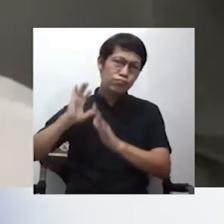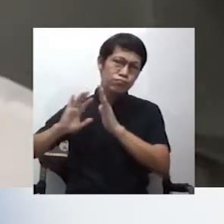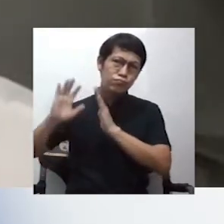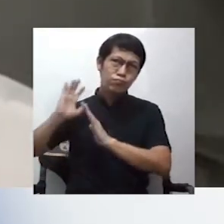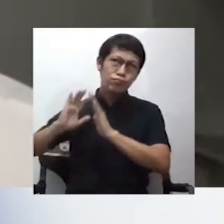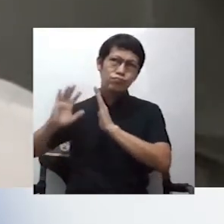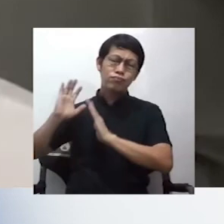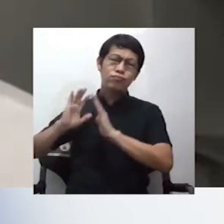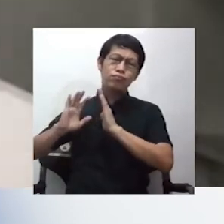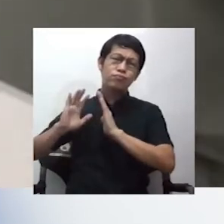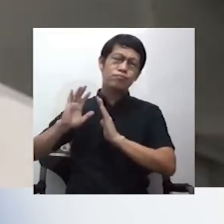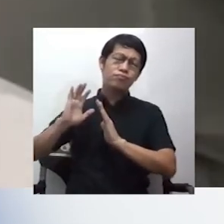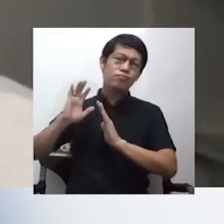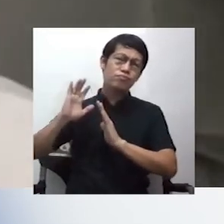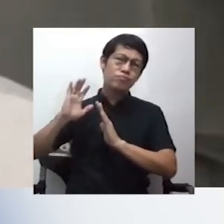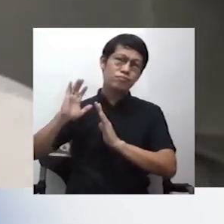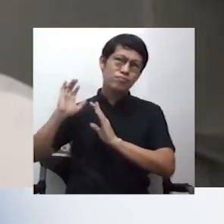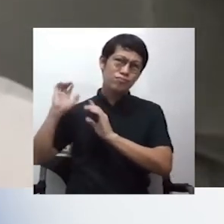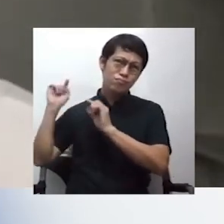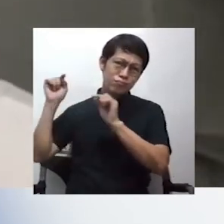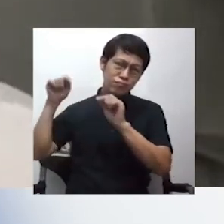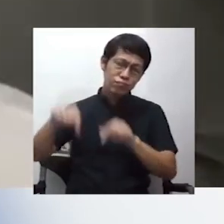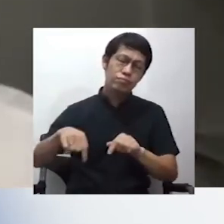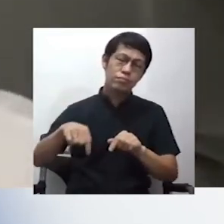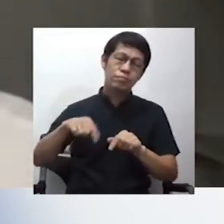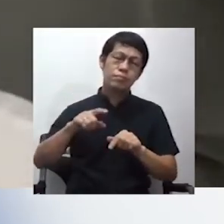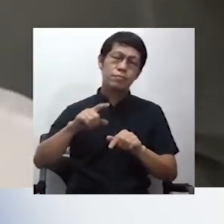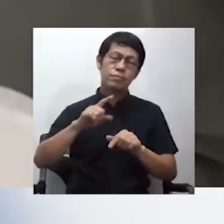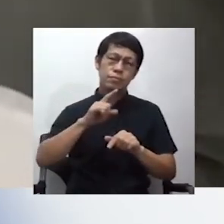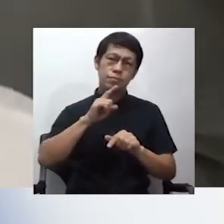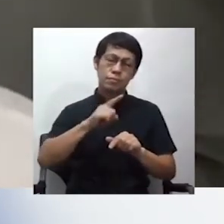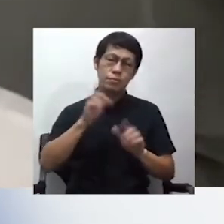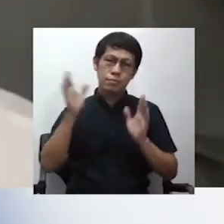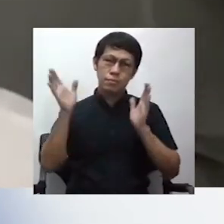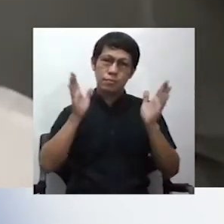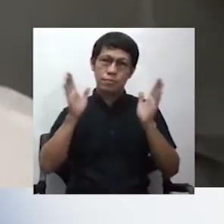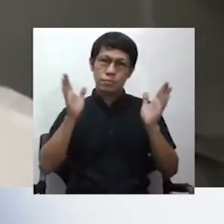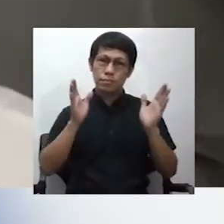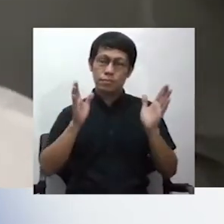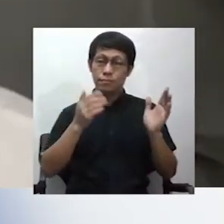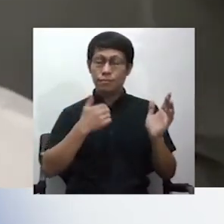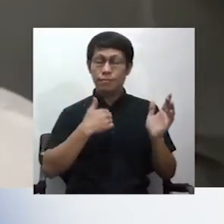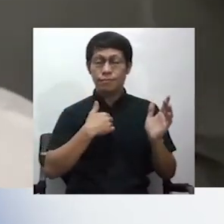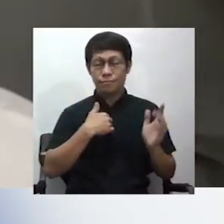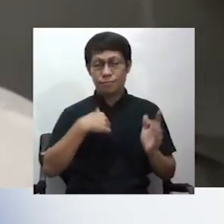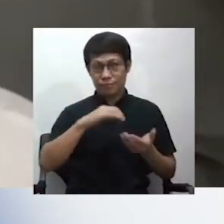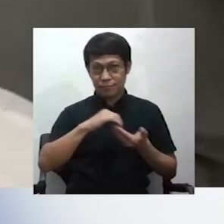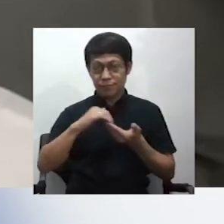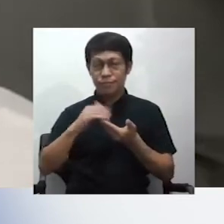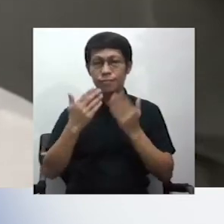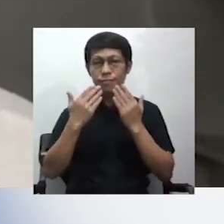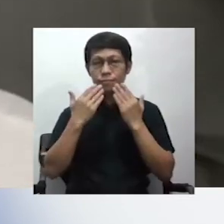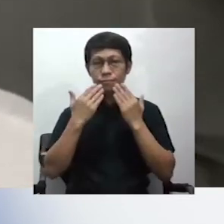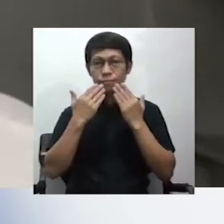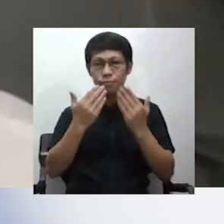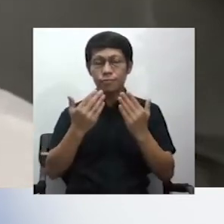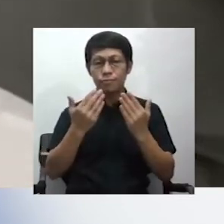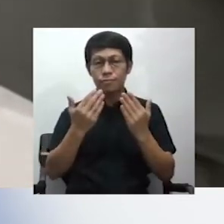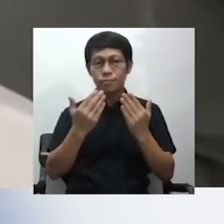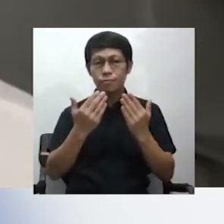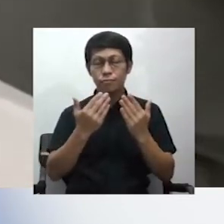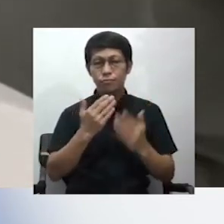Dekada ang bilang niya. Sa pagsisilbi ni June, ay nagpapasalamat